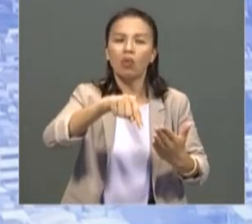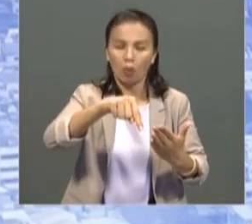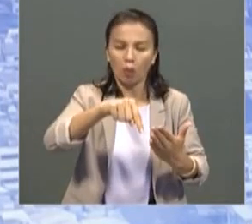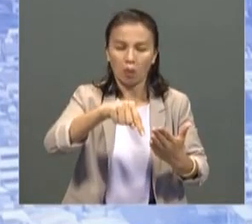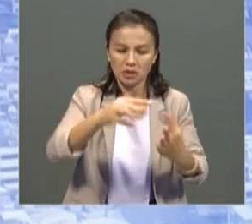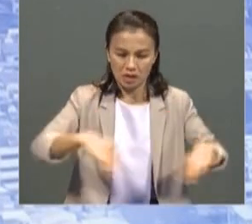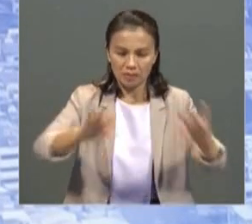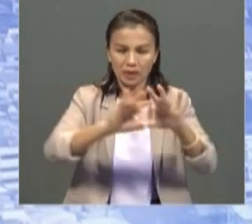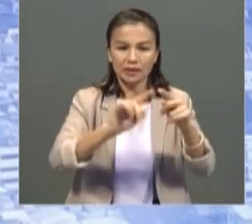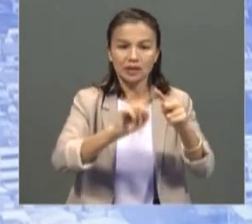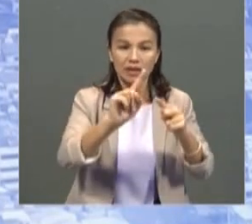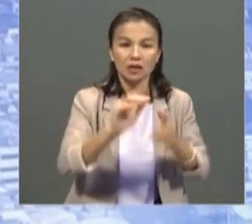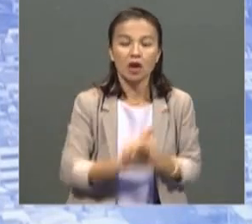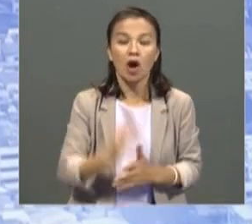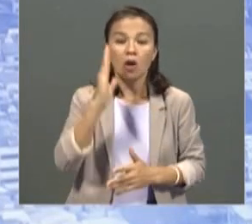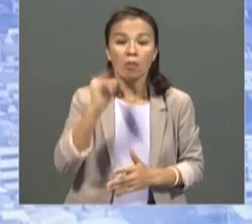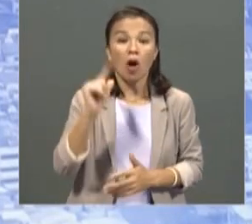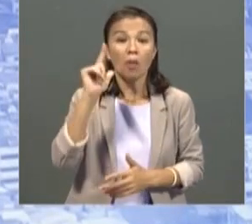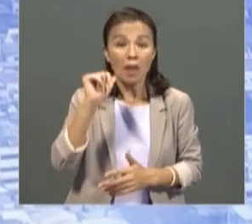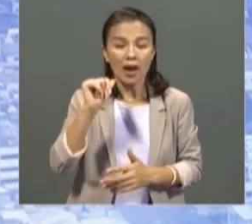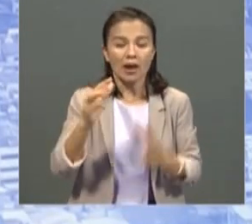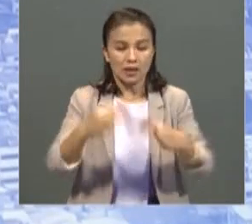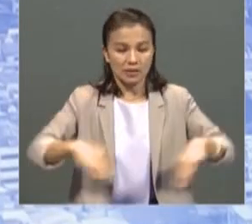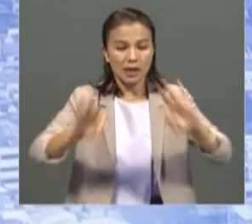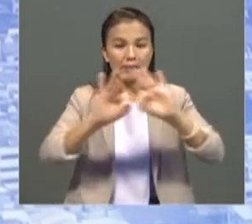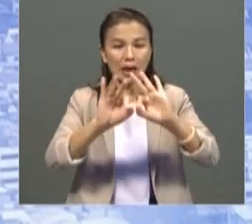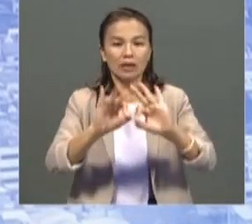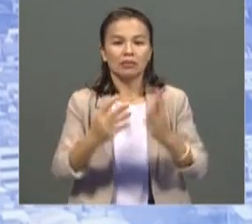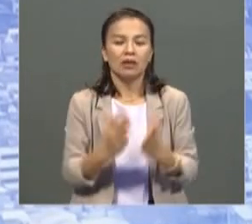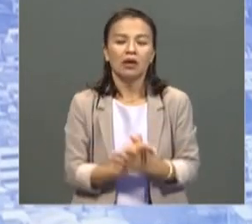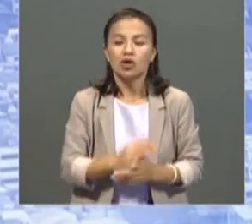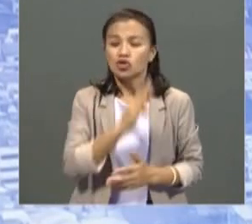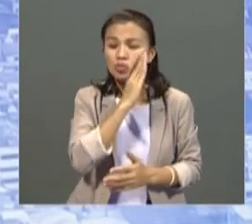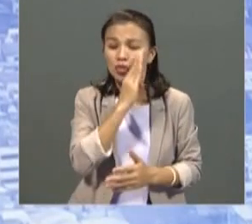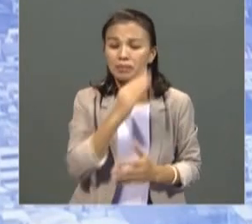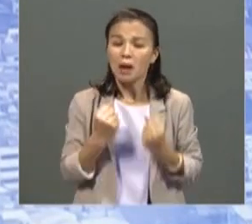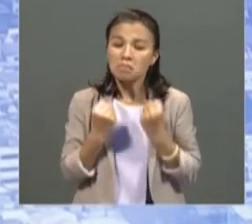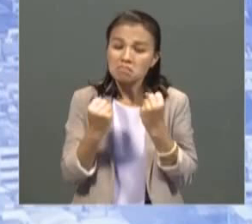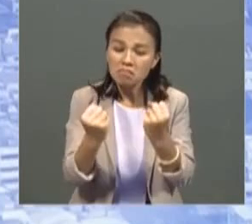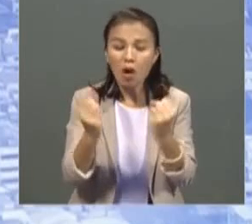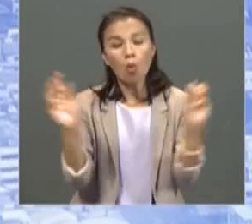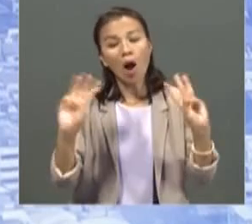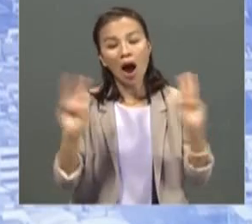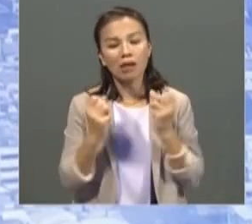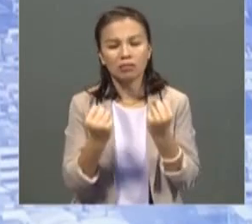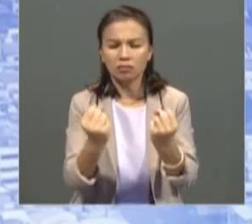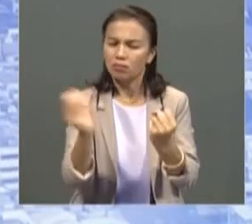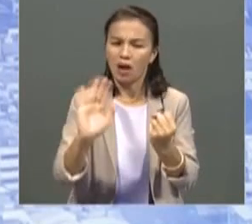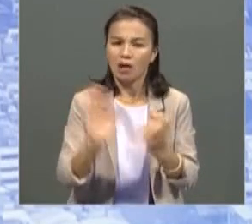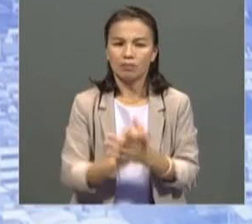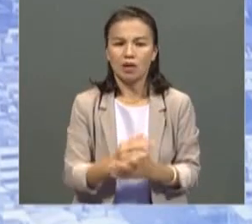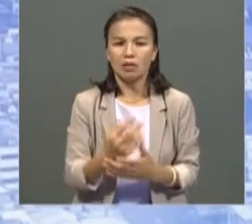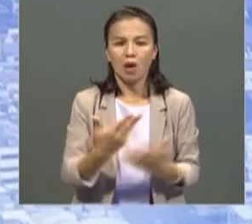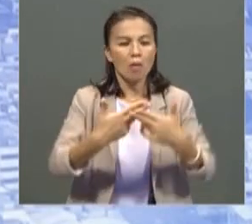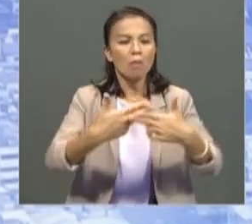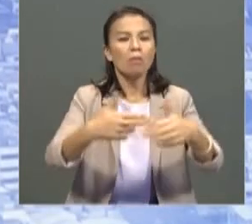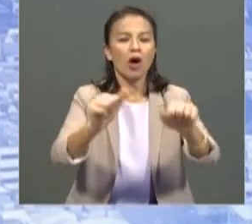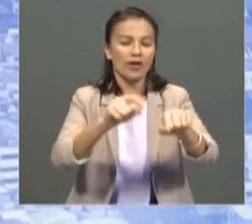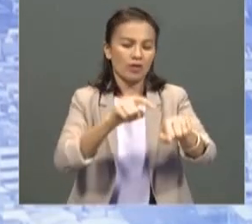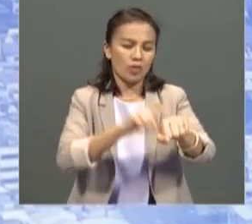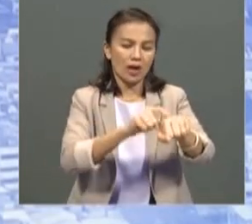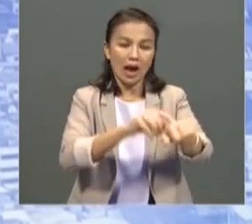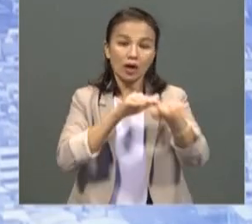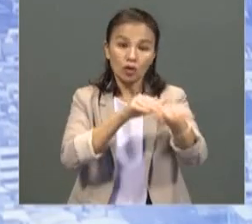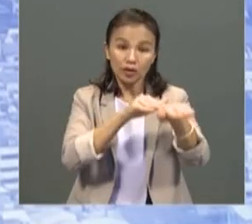ည်သူတွေကိုကျွန်တော်တို့တကယ်လို့ဒီအဲ့ဒီနေရာပေါ့နော်စနေနေ့မှာသွားဖို့ဟိုအရေးကြီးမလို့အဲ့ရင်အဲ့ဒီ